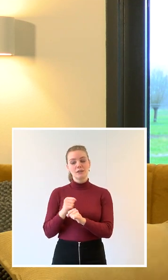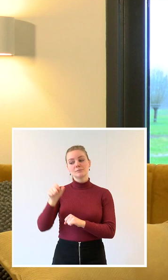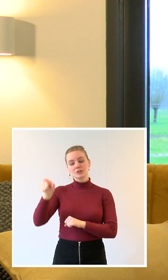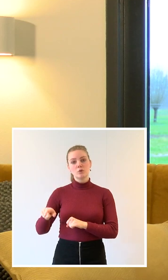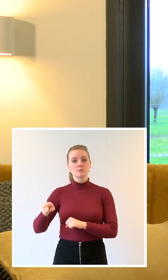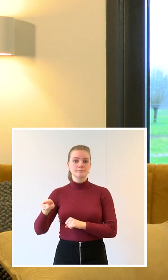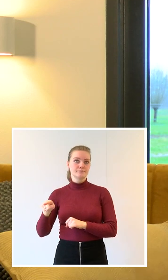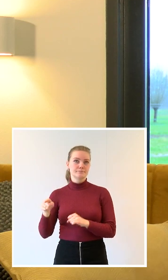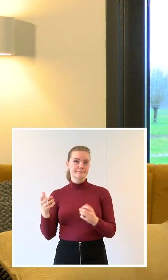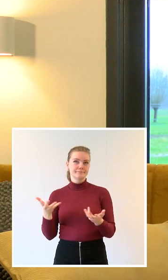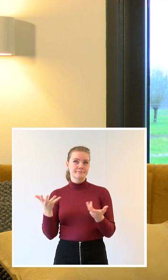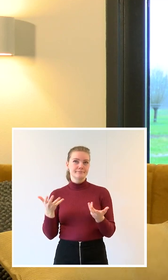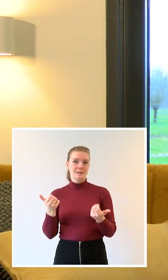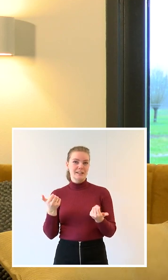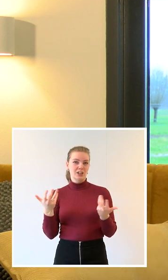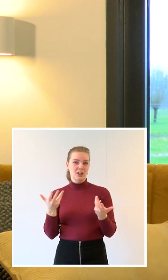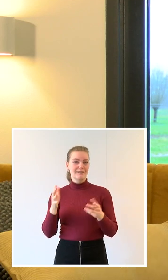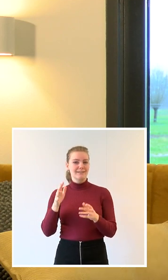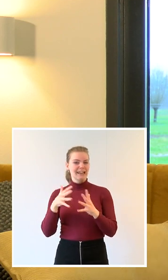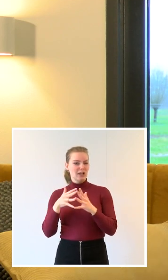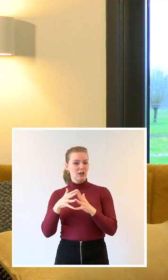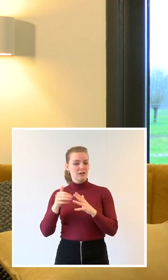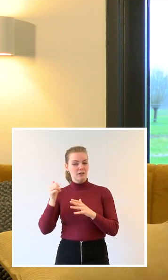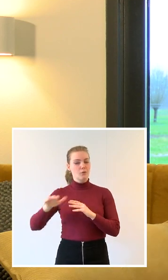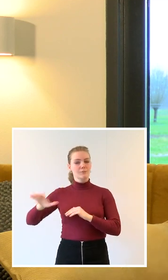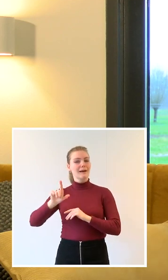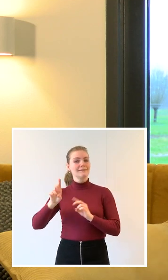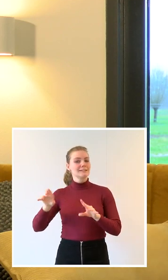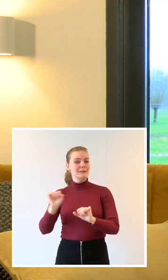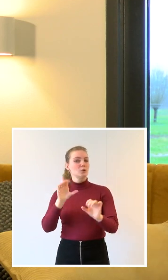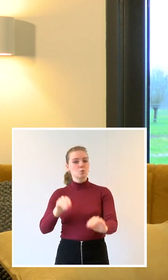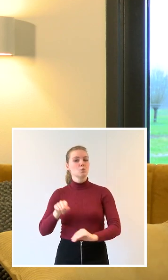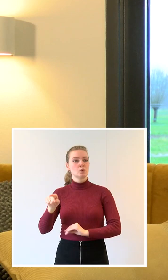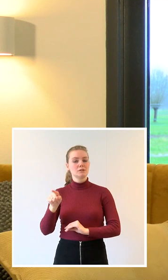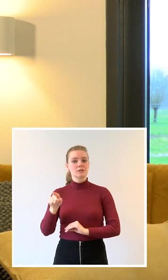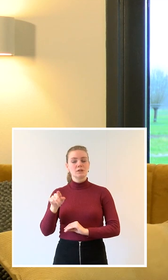beetje kerkelijke achtergrond, maar ze doet er helemaal niets mee. En ze geeft ook aan van dat ze zegt van, nou,